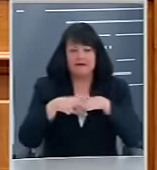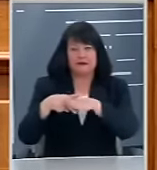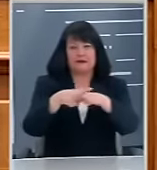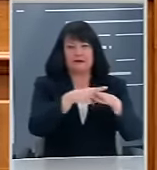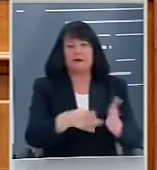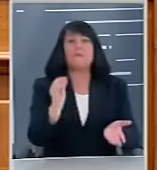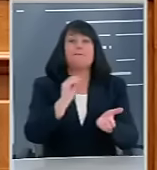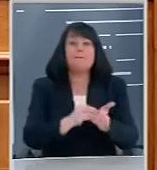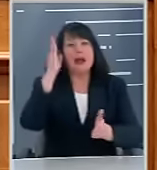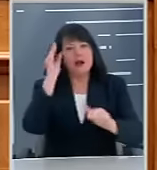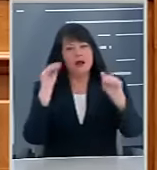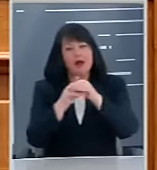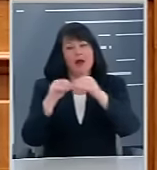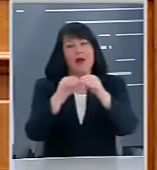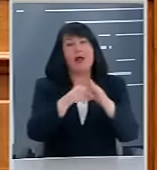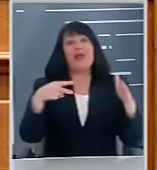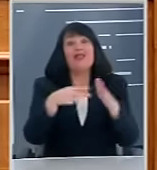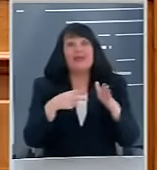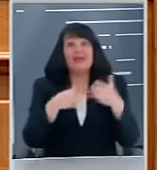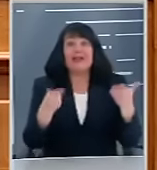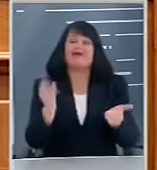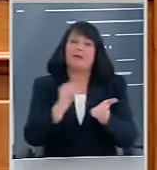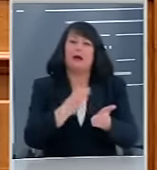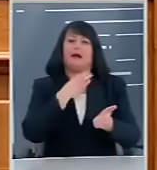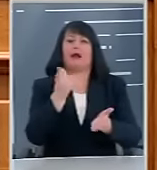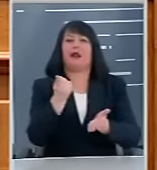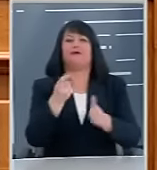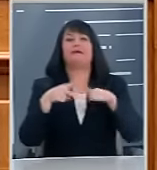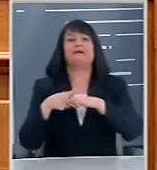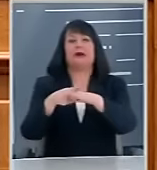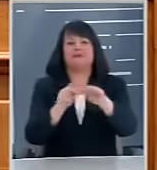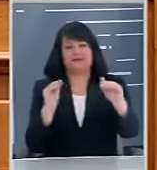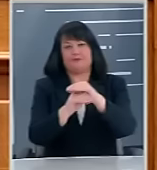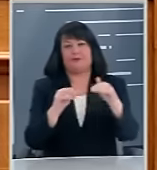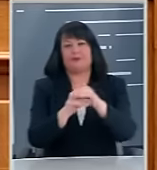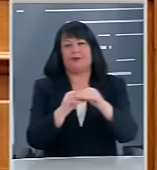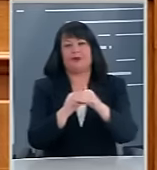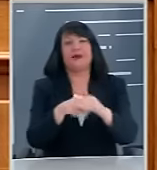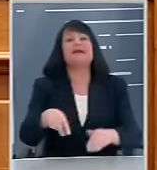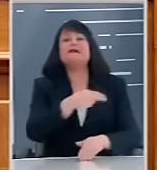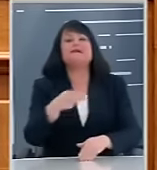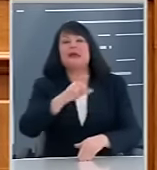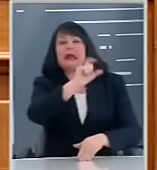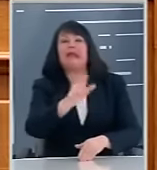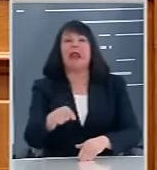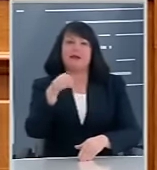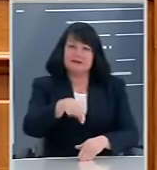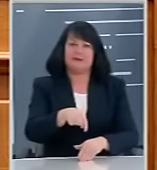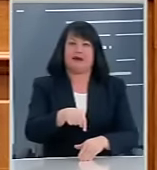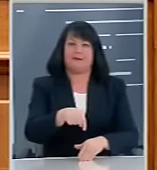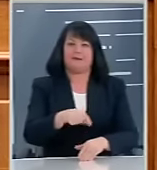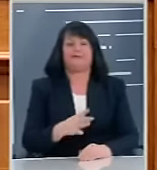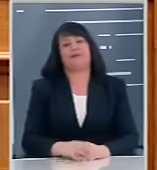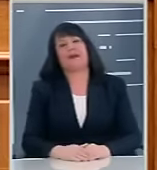νέα ανακεφαλοποίηση το 2017. Ακριβώς ό,τι συμβαίνει σήμερα στην Ιταλία. Η